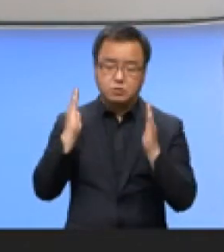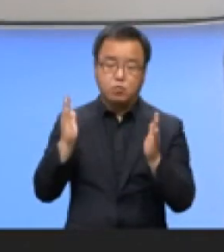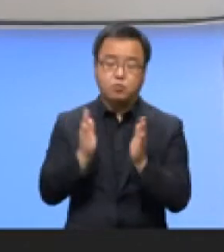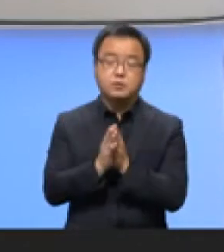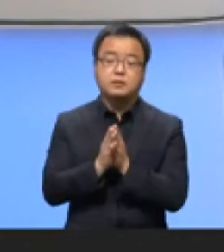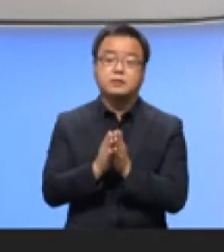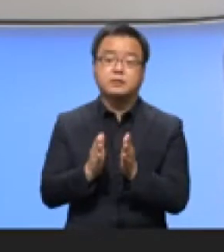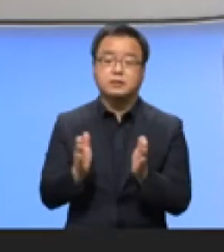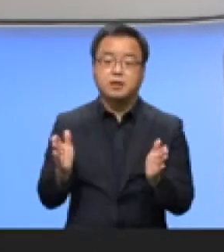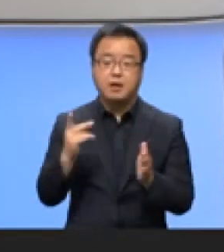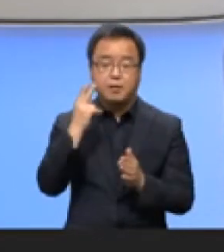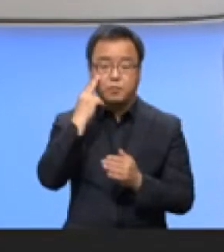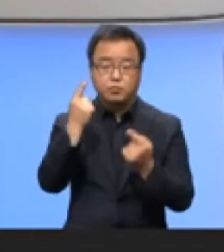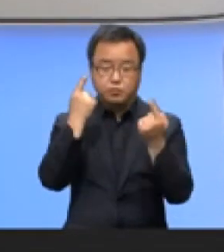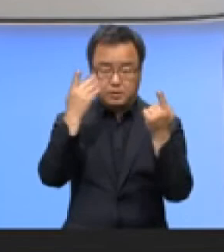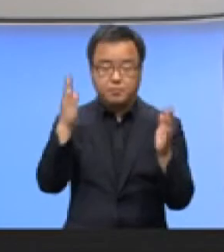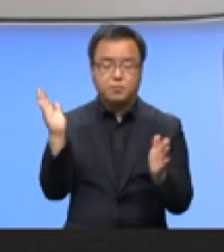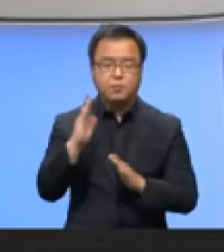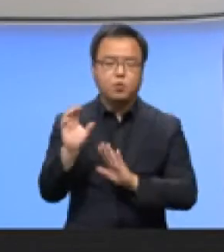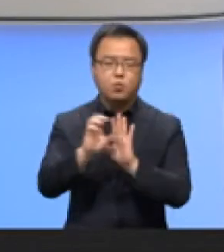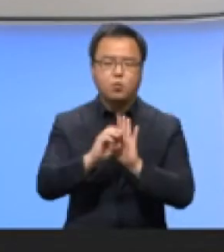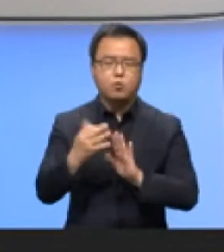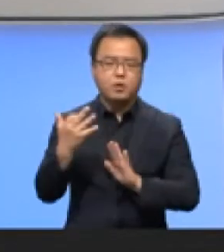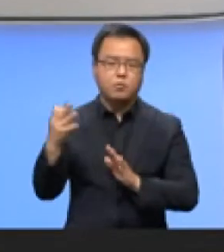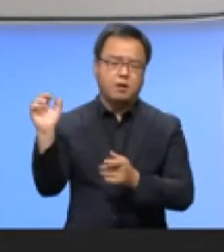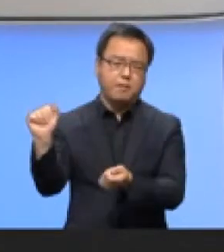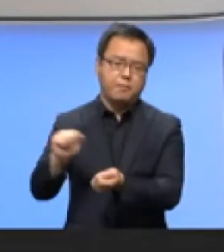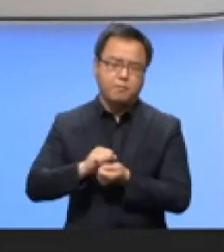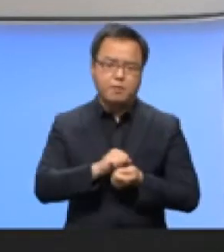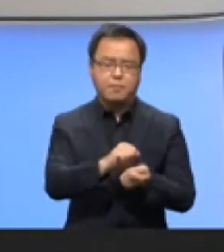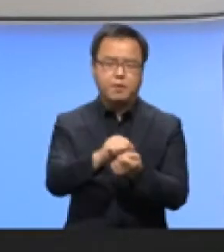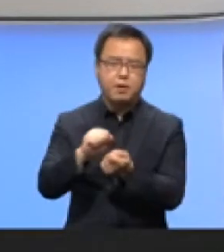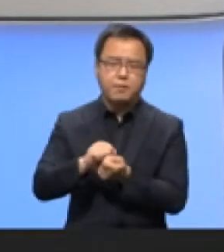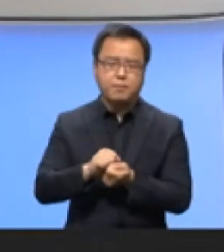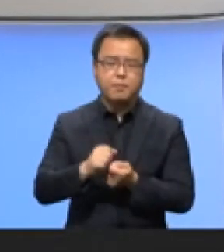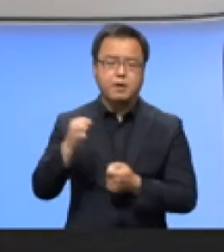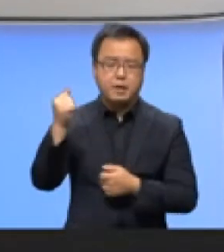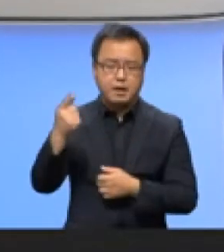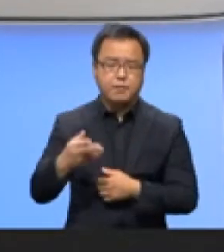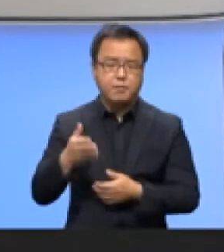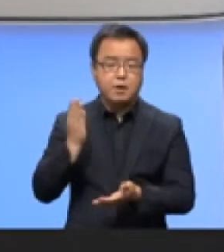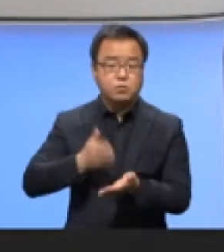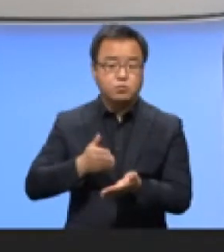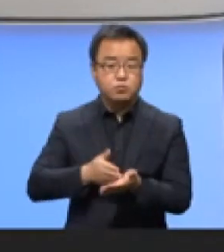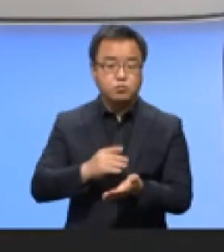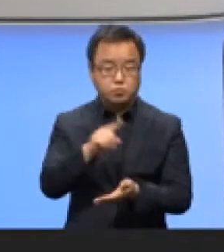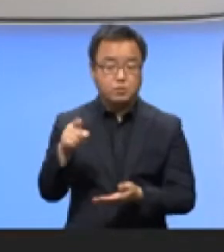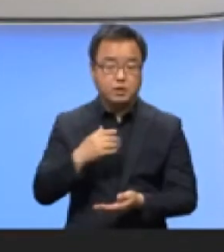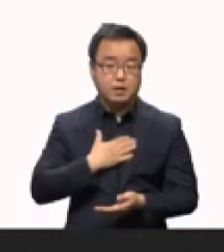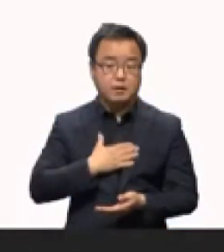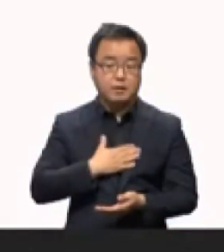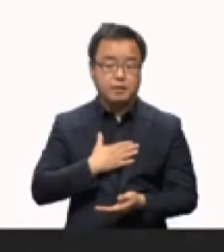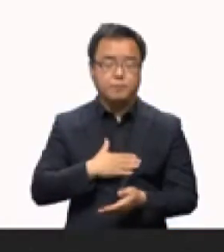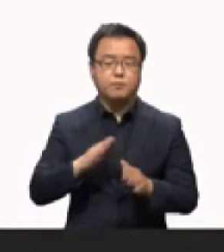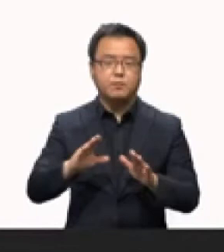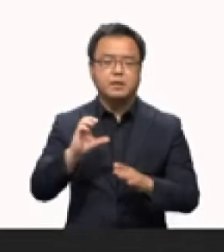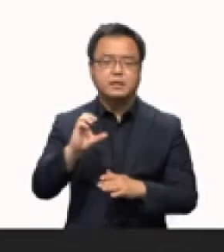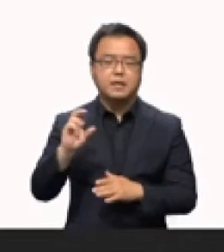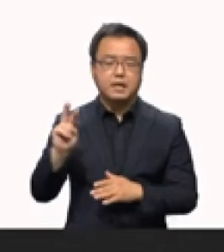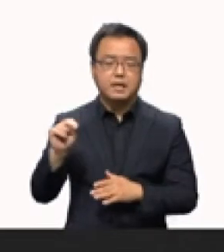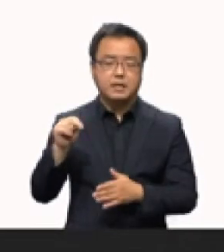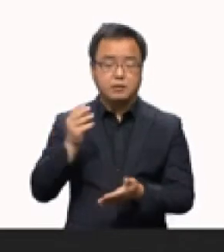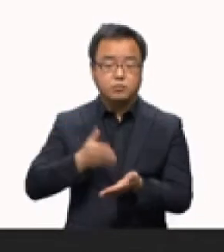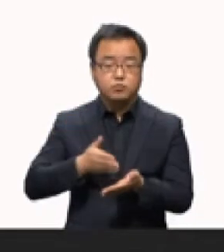미국 대학생들이 이 코로나19의 무더기로 감염됐다는 사실은 여러 번 들어보셨을 겁니다. CNN 보도를